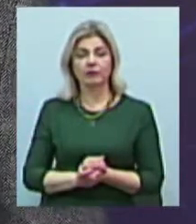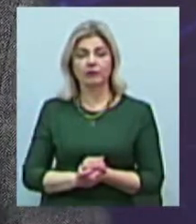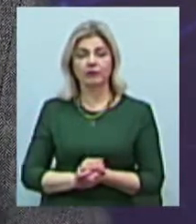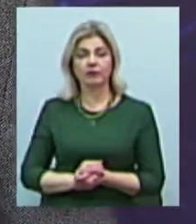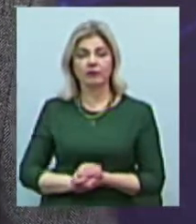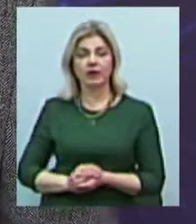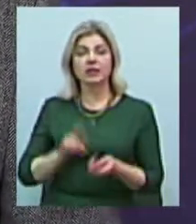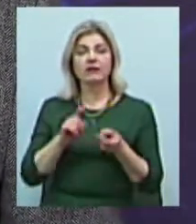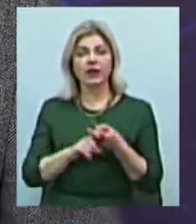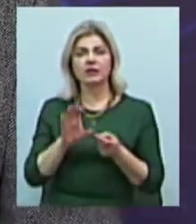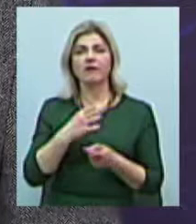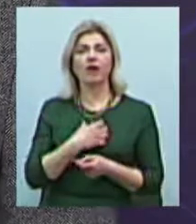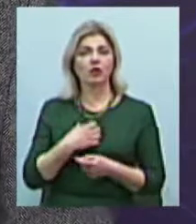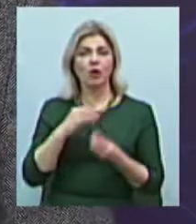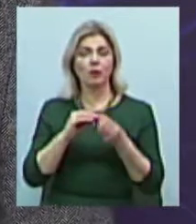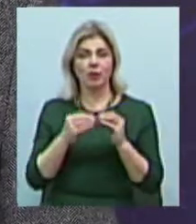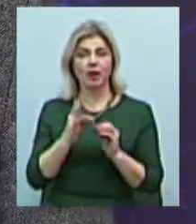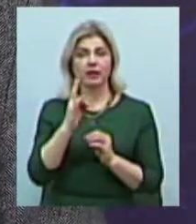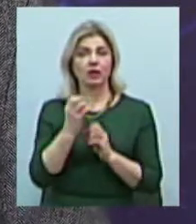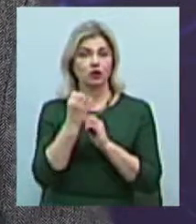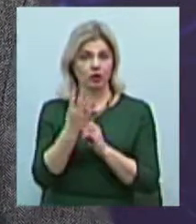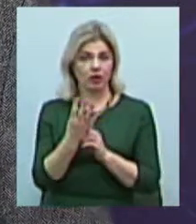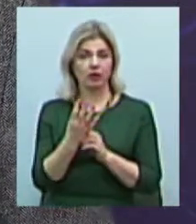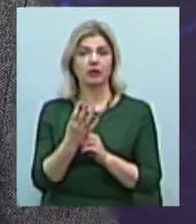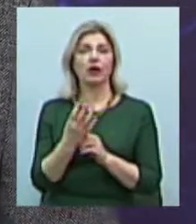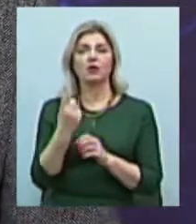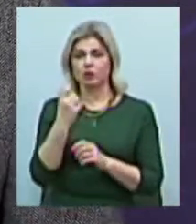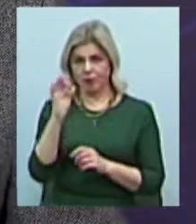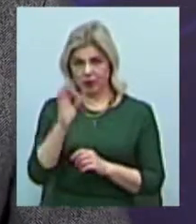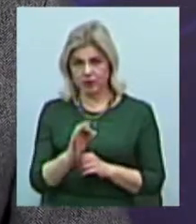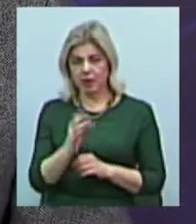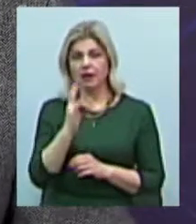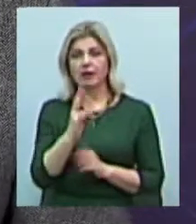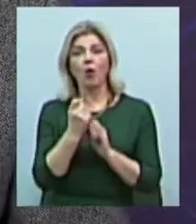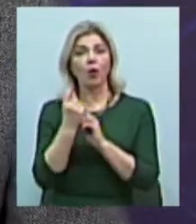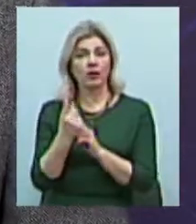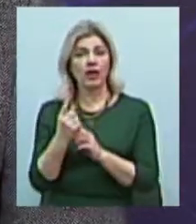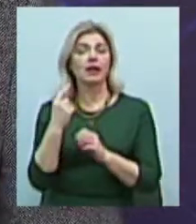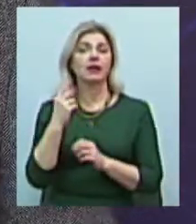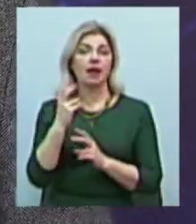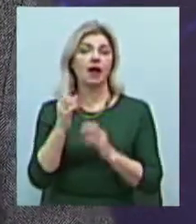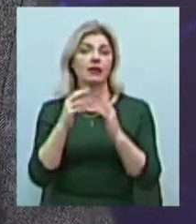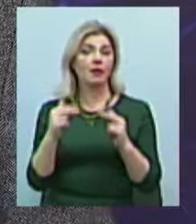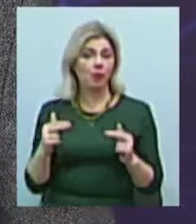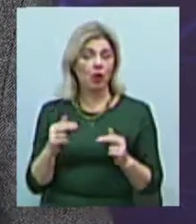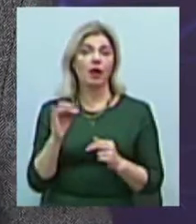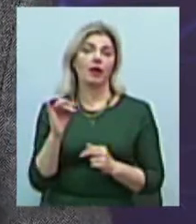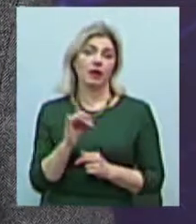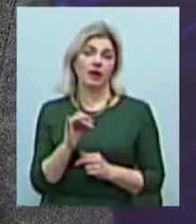в зв'язку з нагальними проблемами, це Н-14, це акцент 100%, це Н-11 на Дніпро, це